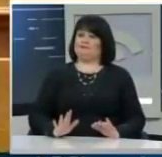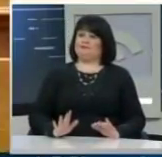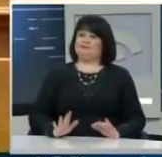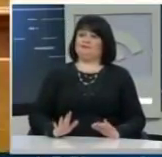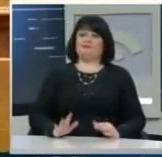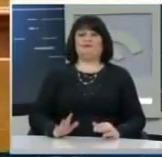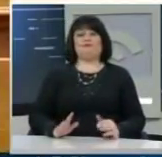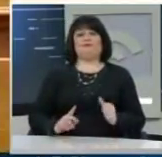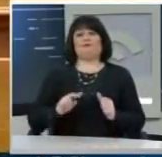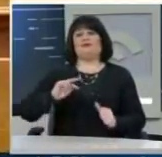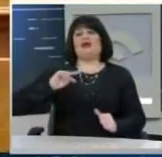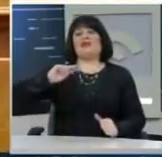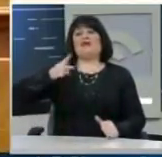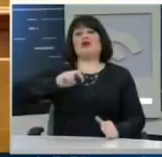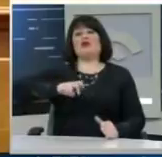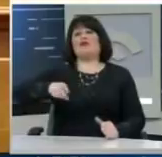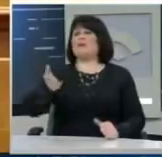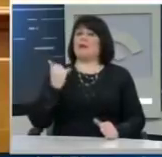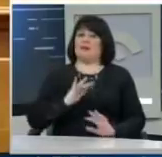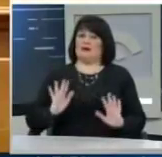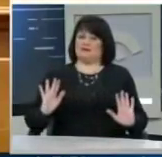και δεύτερο βήμα δεν έγινε.